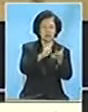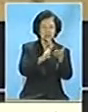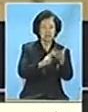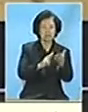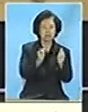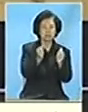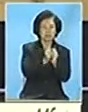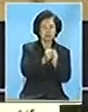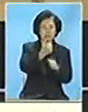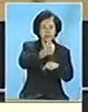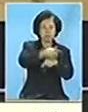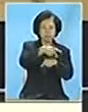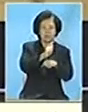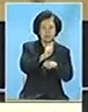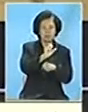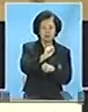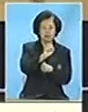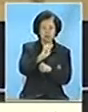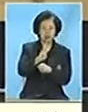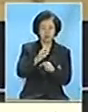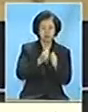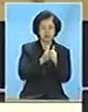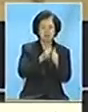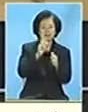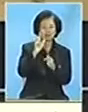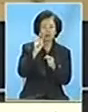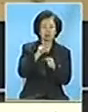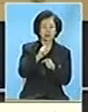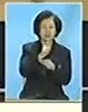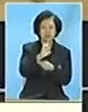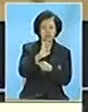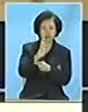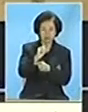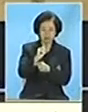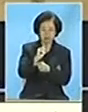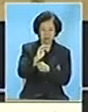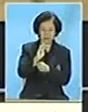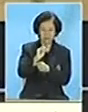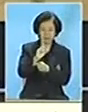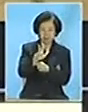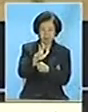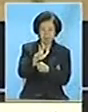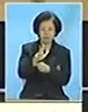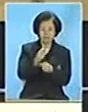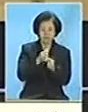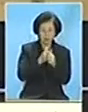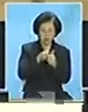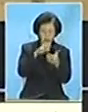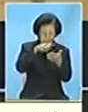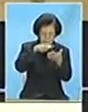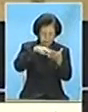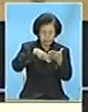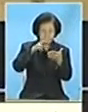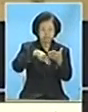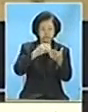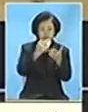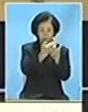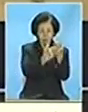ภาตามข้อบังคับข้อ143รายละเอียดปรากฏตามเอกสารรายงานที่จัดไว้ให้ท่านสมาชิกแล้วนะ